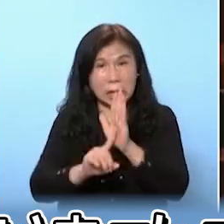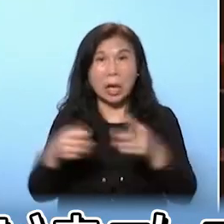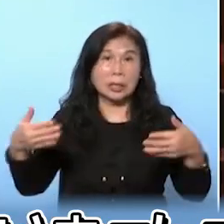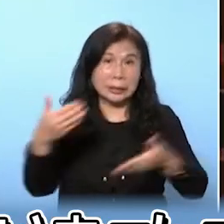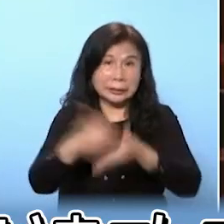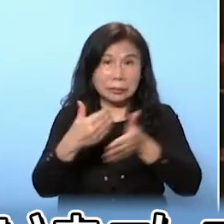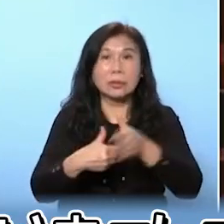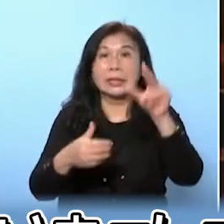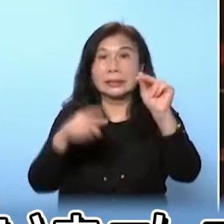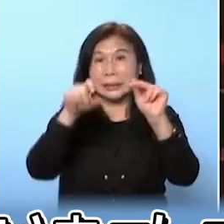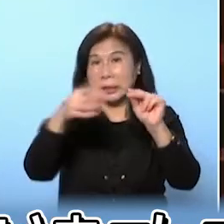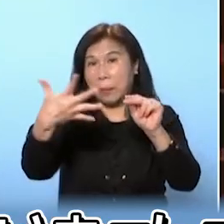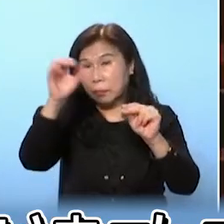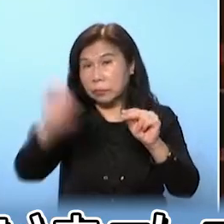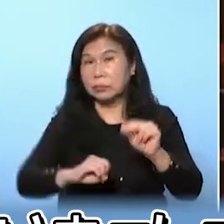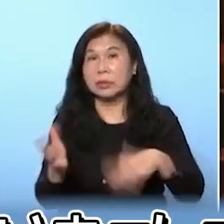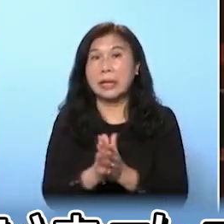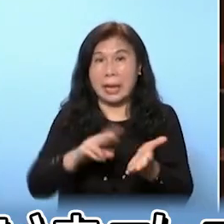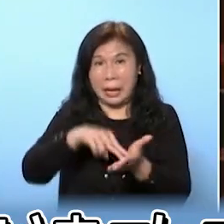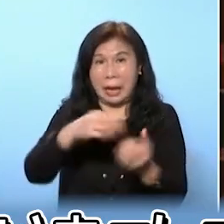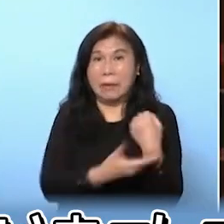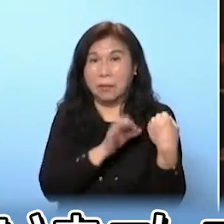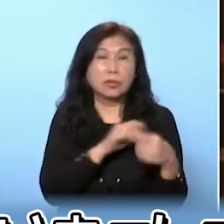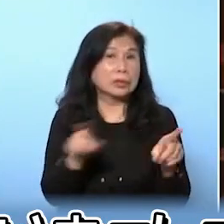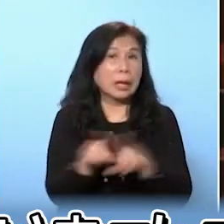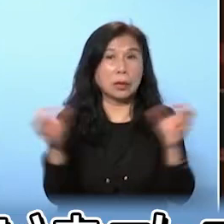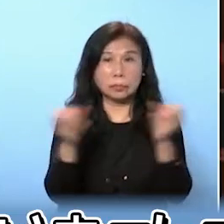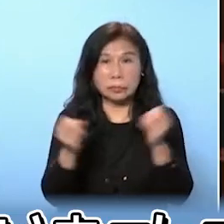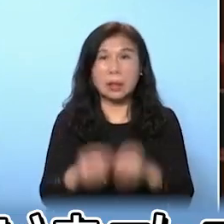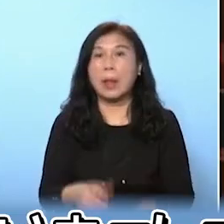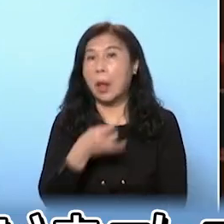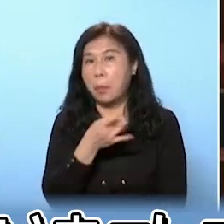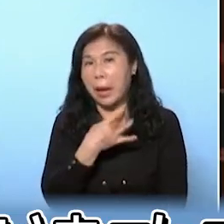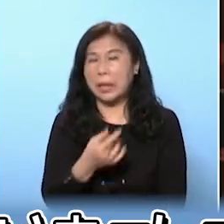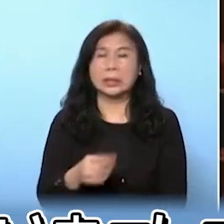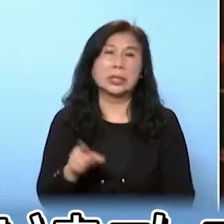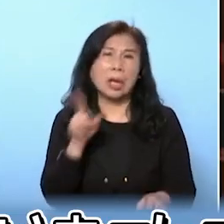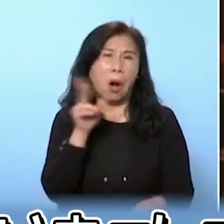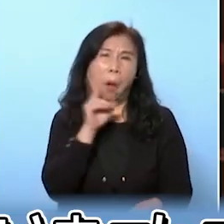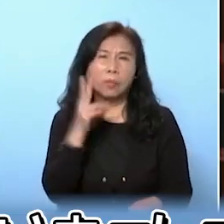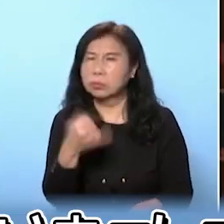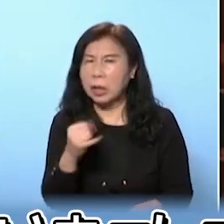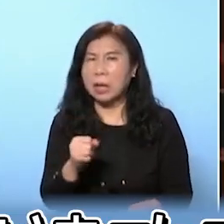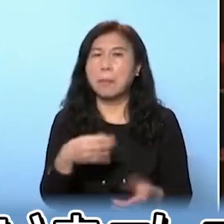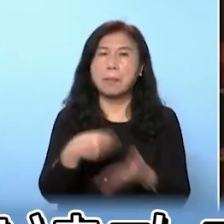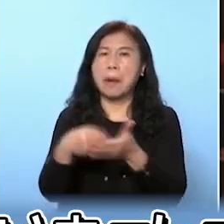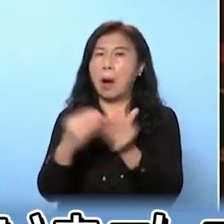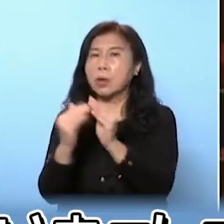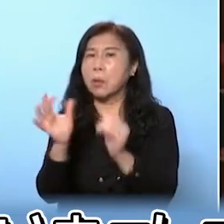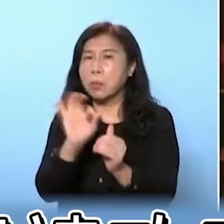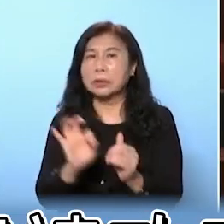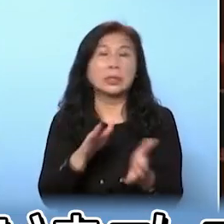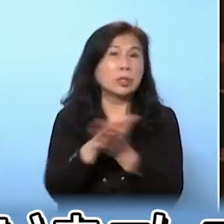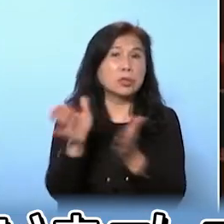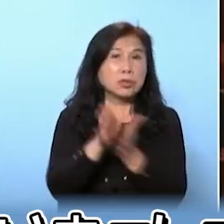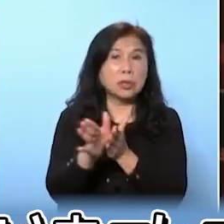至7.5%，今日我哋立法會亦都係討論咗，但係呢個亦未有帶嚟預期嘅效果。所以撤銷印